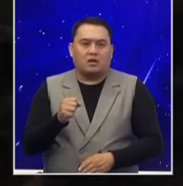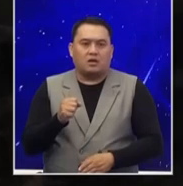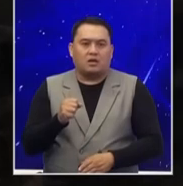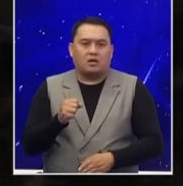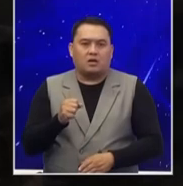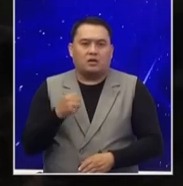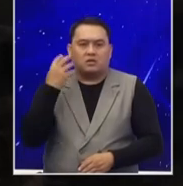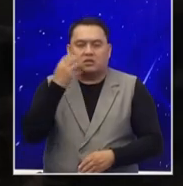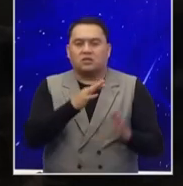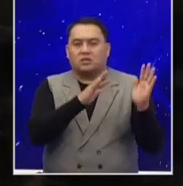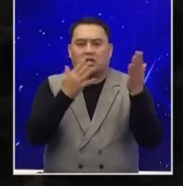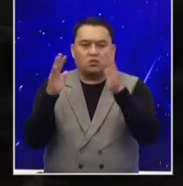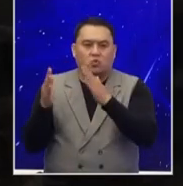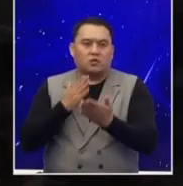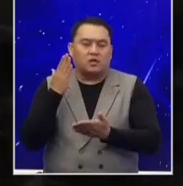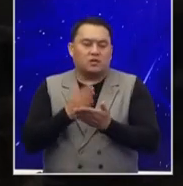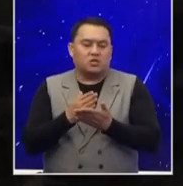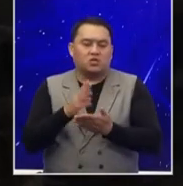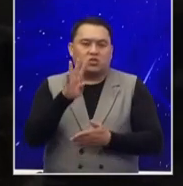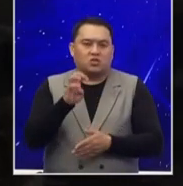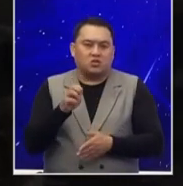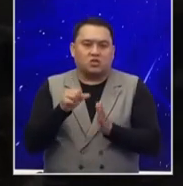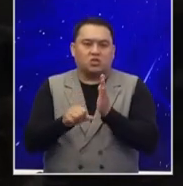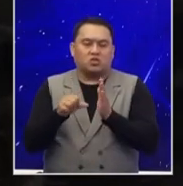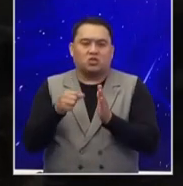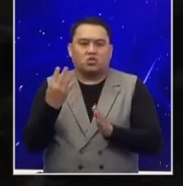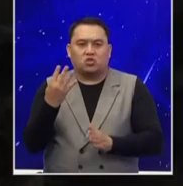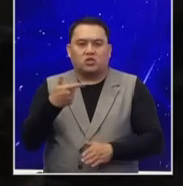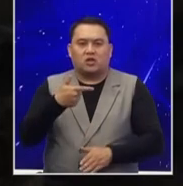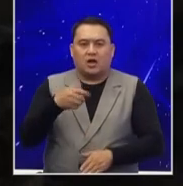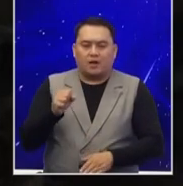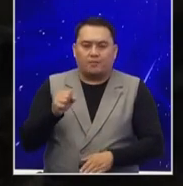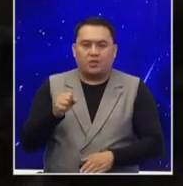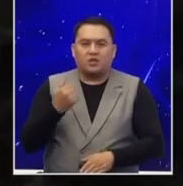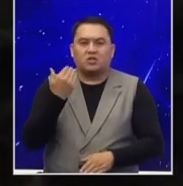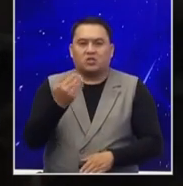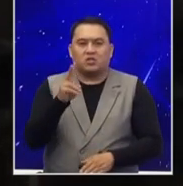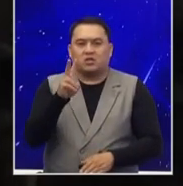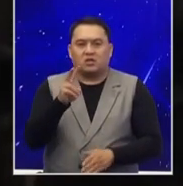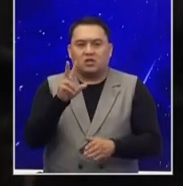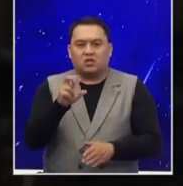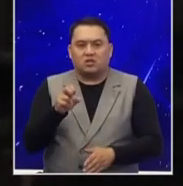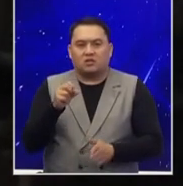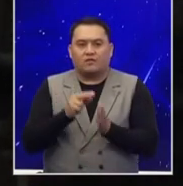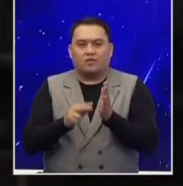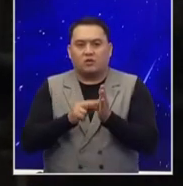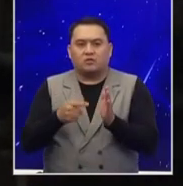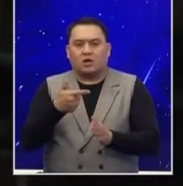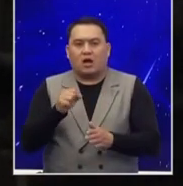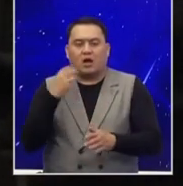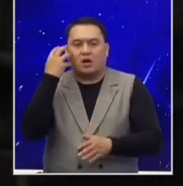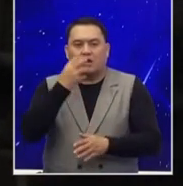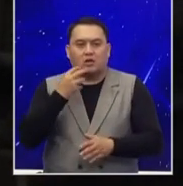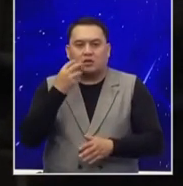плодовых садов. В этом году мы посадили 464 гектара. Но из них 384 гектара яблоневый